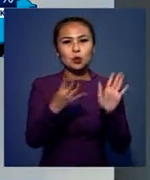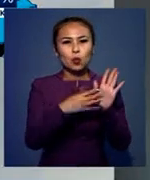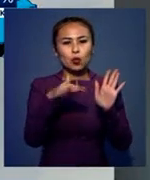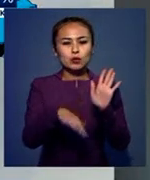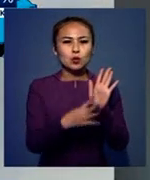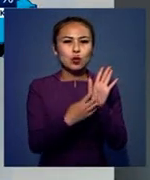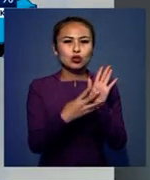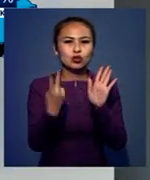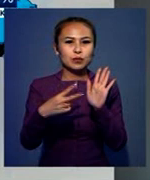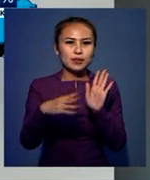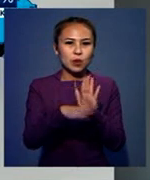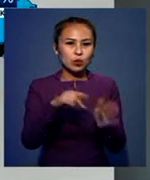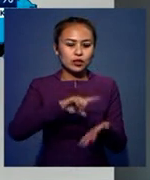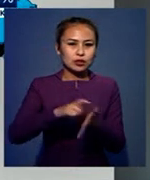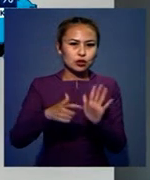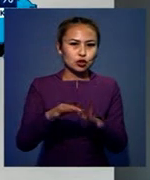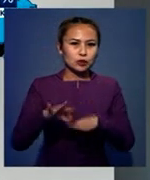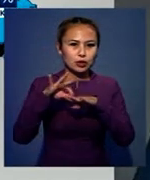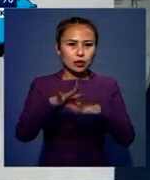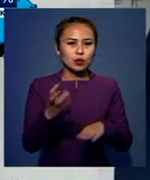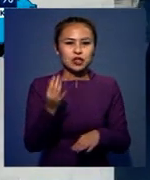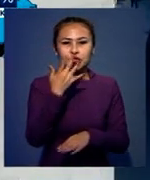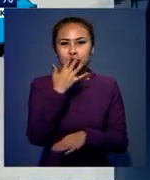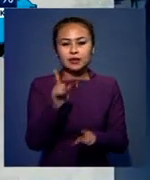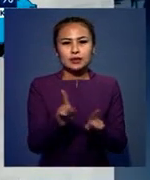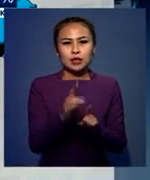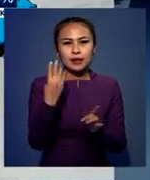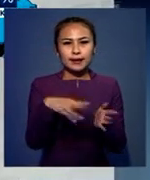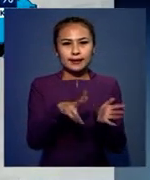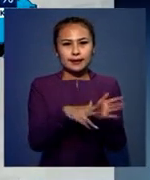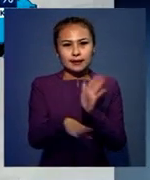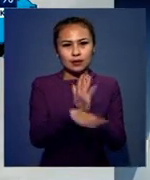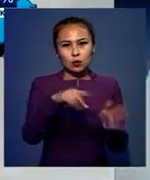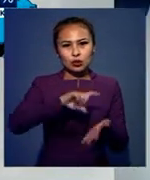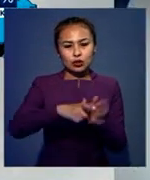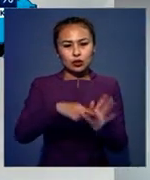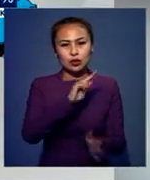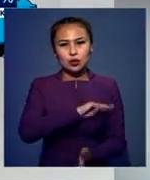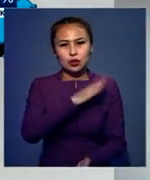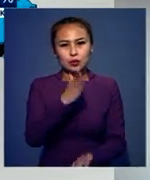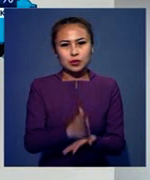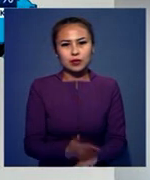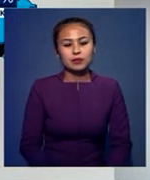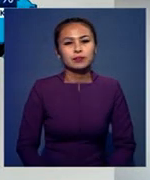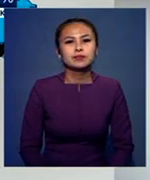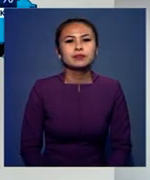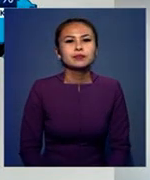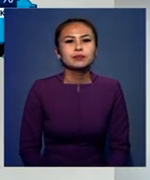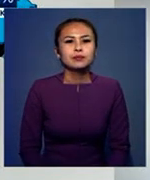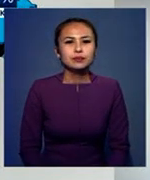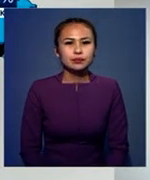рәсімі 9920 сайлау учаскесінде жүріп жатыр. Сондай-ақ шет елдерде 48 сайлау учаскелері жұмыс істеп тұр.